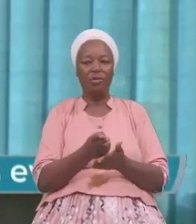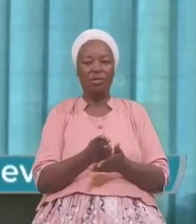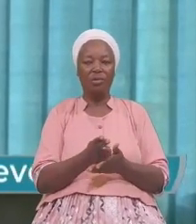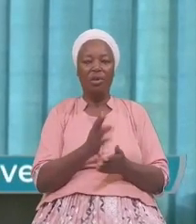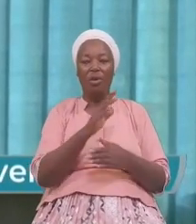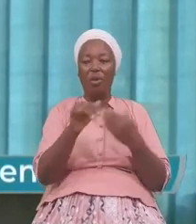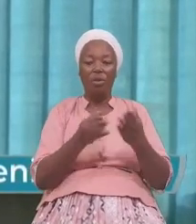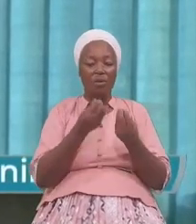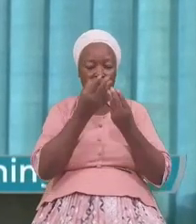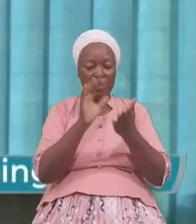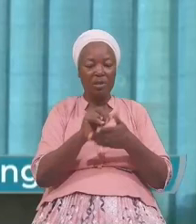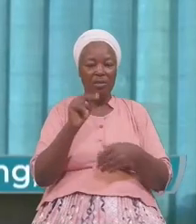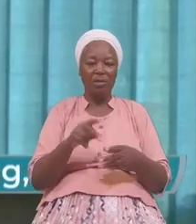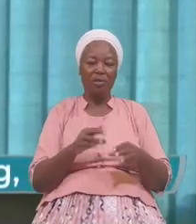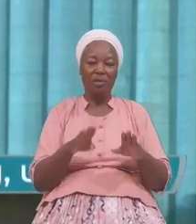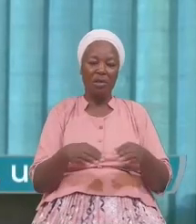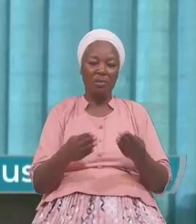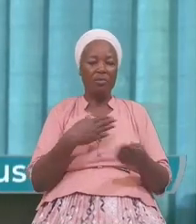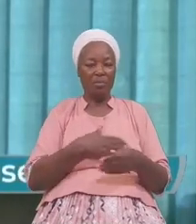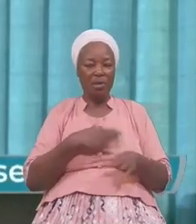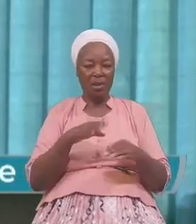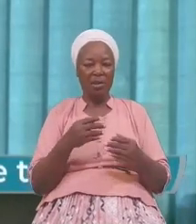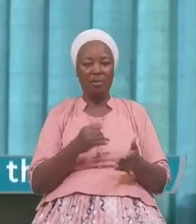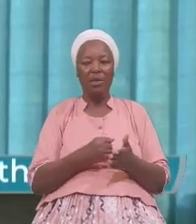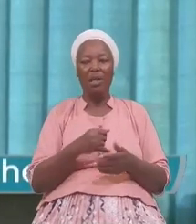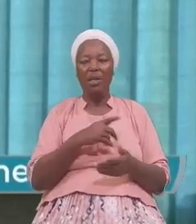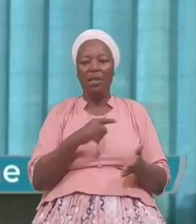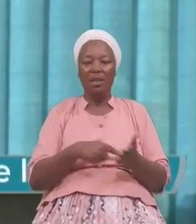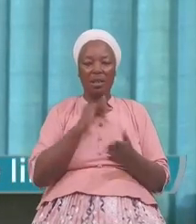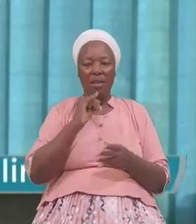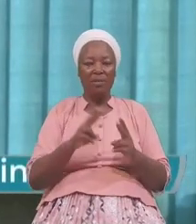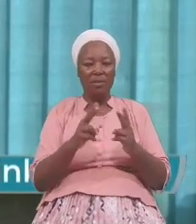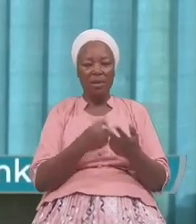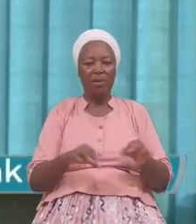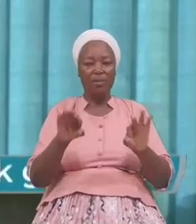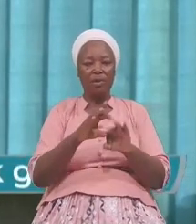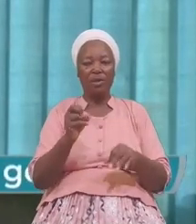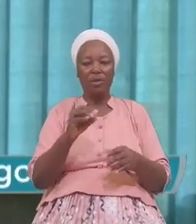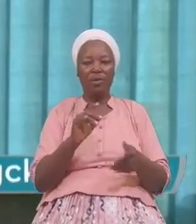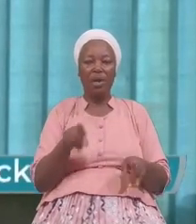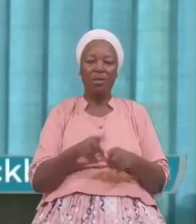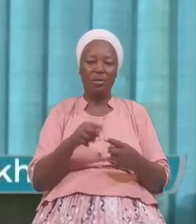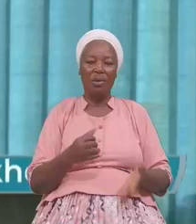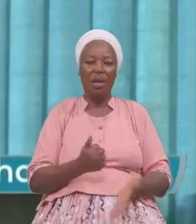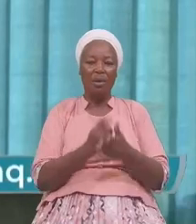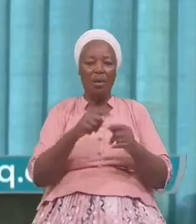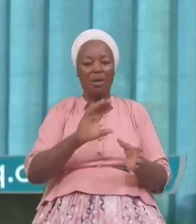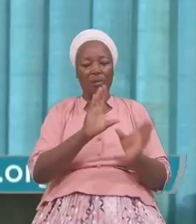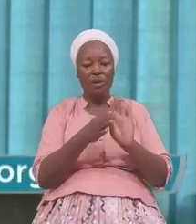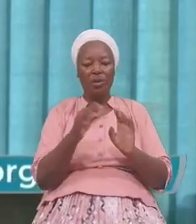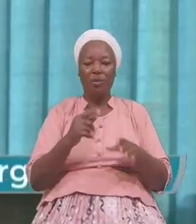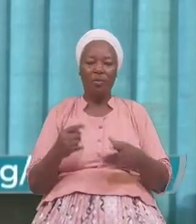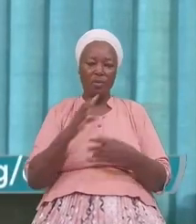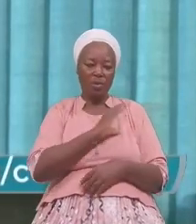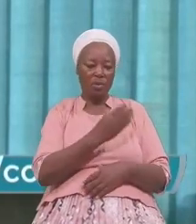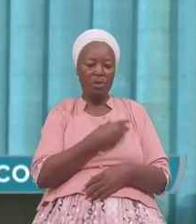formulaire, remplissez-le. C'est nécessaire pour qu'on puisse vous aider. La conversion de votre âme est le